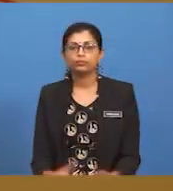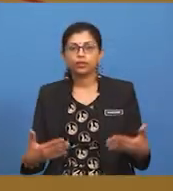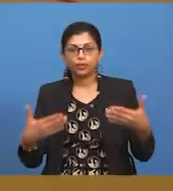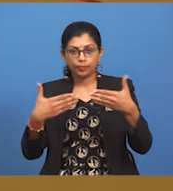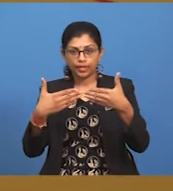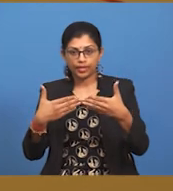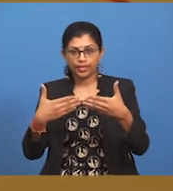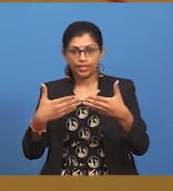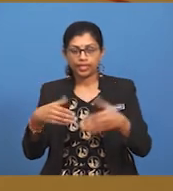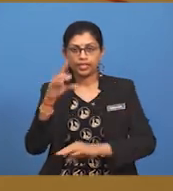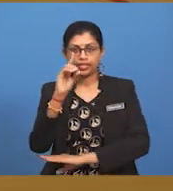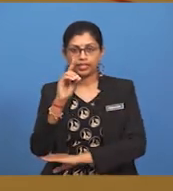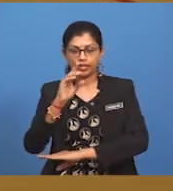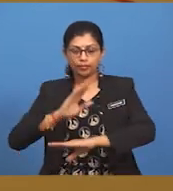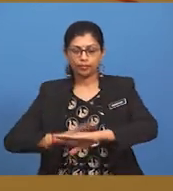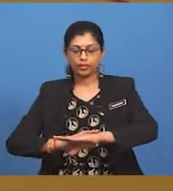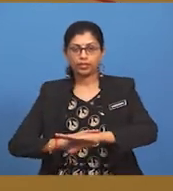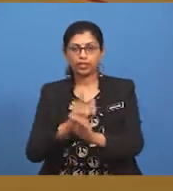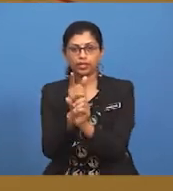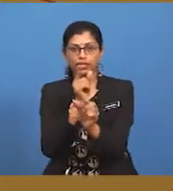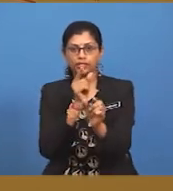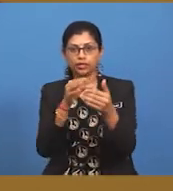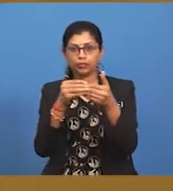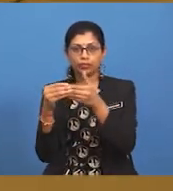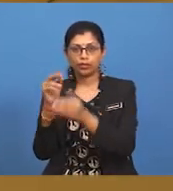Padankan B pada garisan panduan.